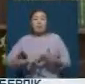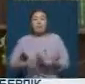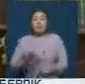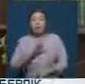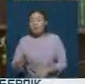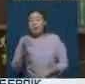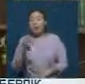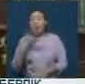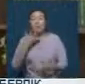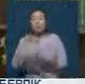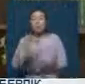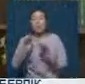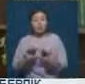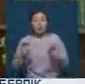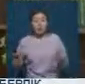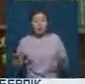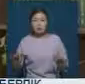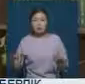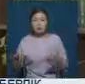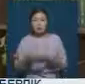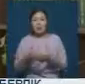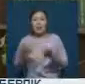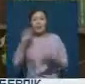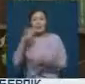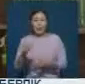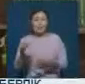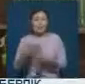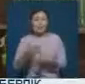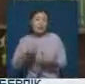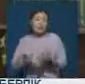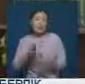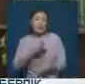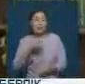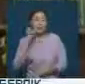қоймадым, бірақ менің шәкірттерім үздік болды. Солар менің үздік атанымыма сеп болды деп ойлаймын.